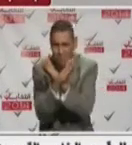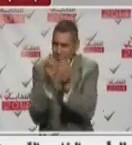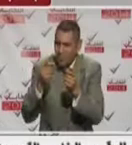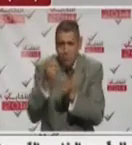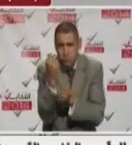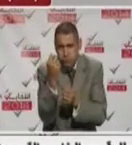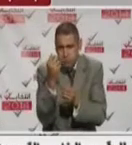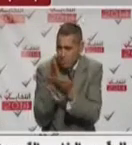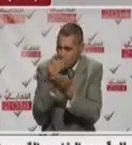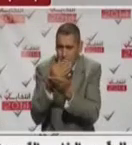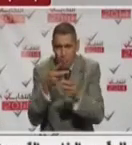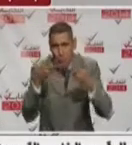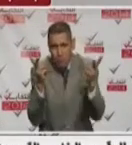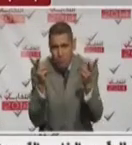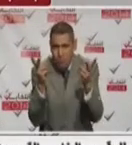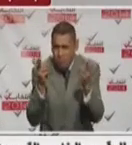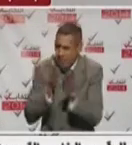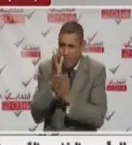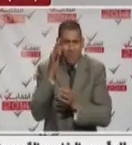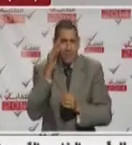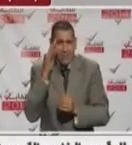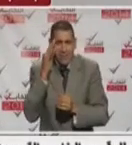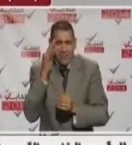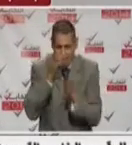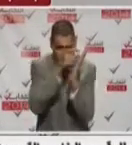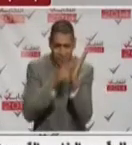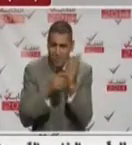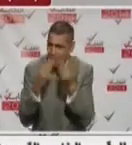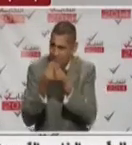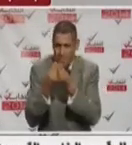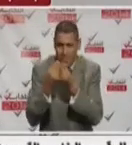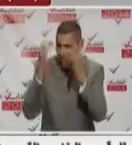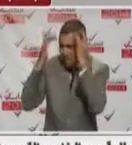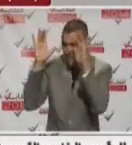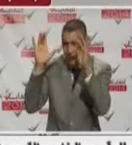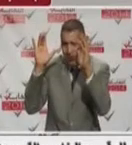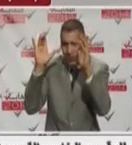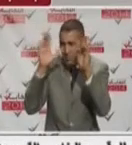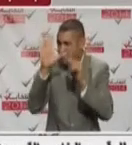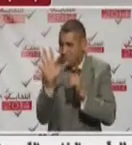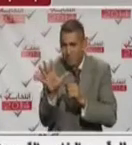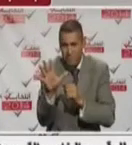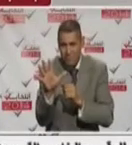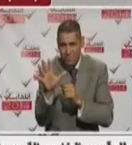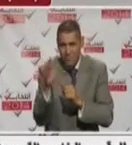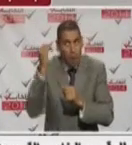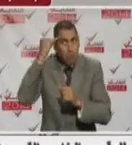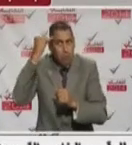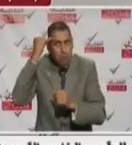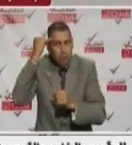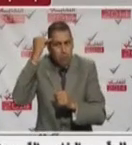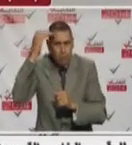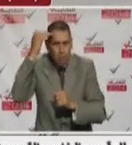للثروات ويكرس كرامة المواطن وحقوق الإنسان. قائمتنا منحازة لمشروع ثقافي وطني يعلي قيم العقل ويجسد فعل